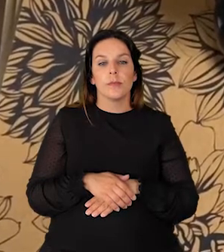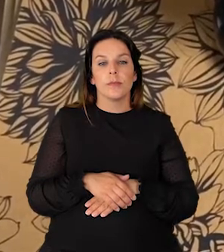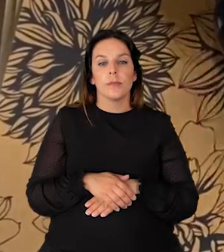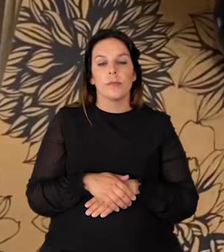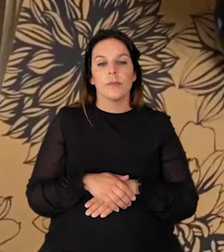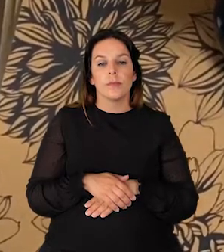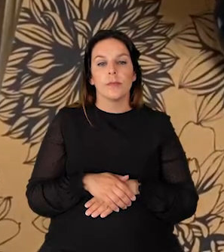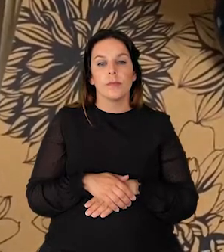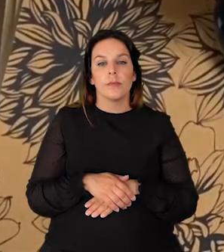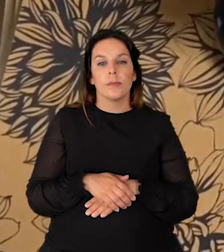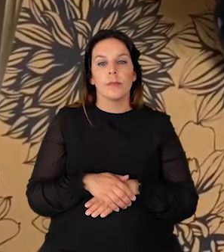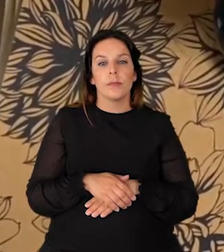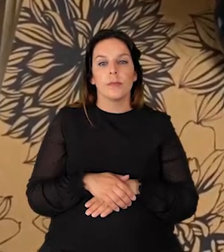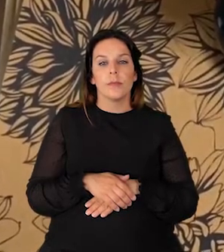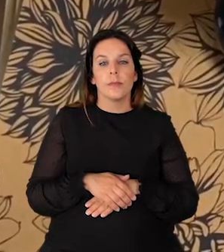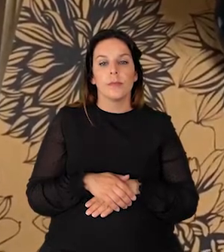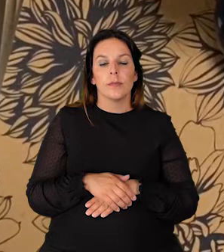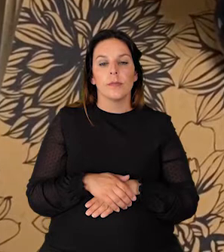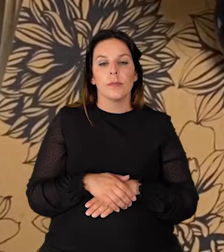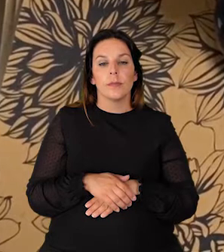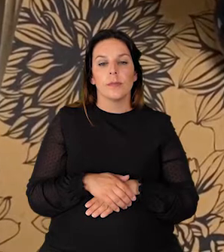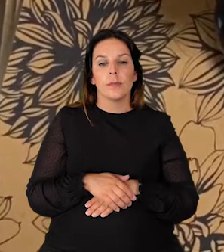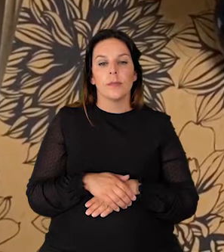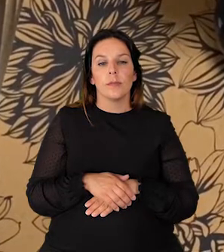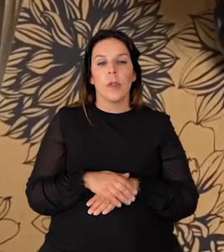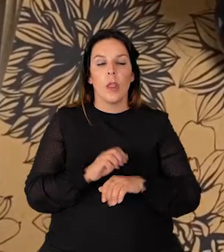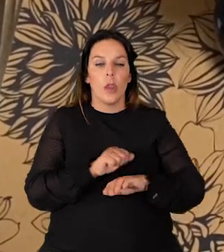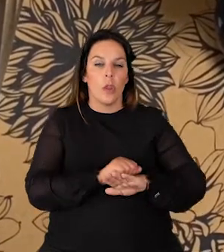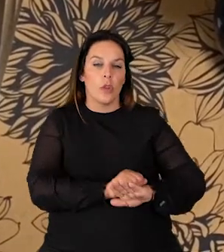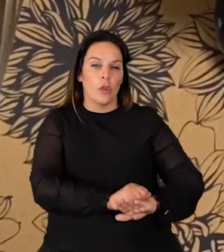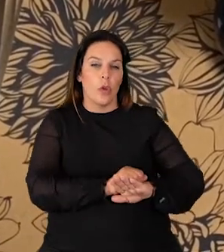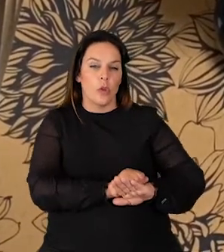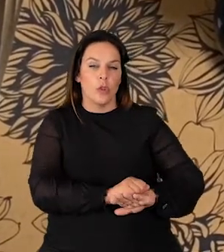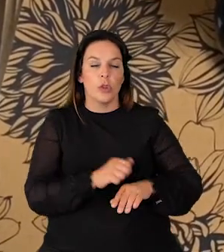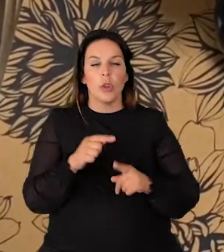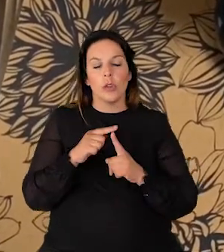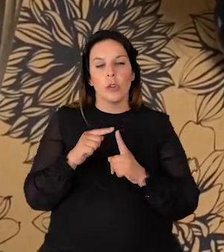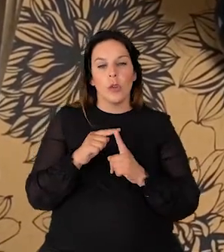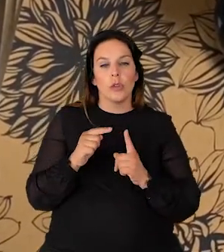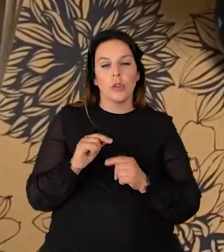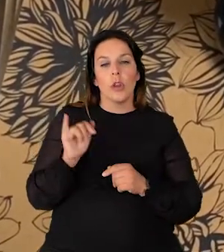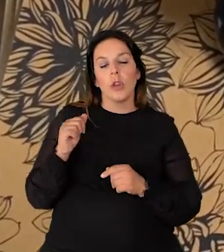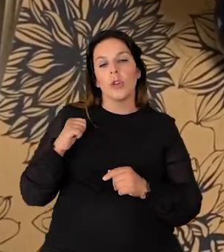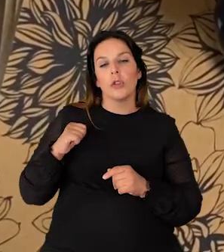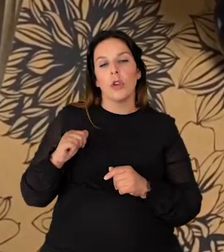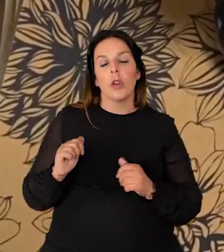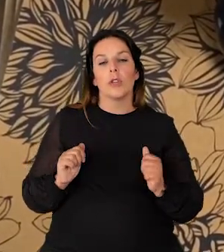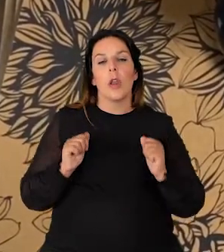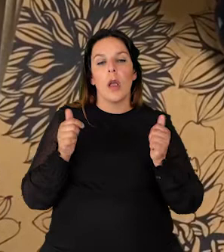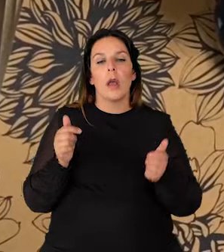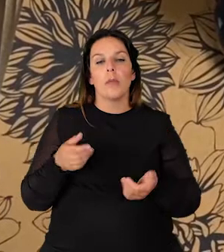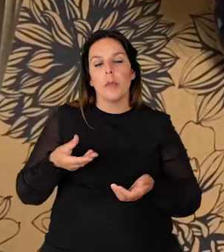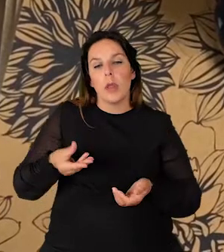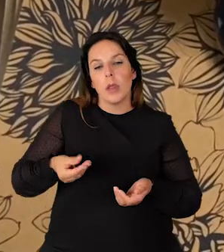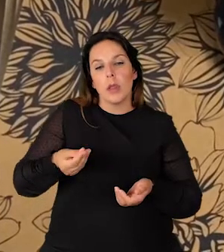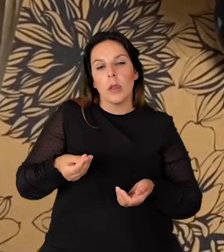walca, głównego trzonu tej rakiety. Oczywiście troszeczkę trzeba tutaj zaczekać, żeby klej